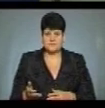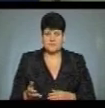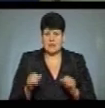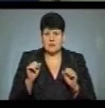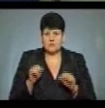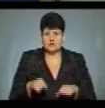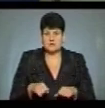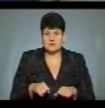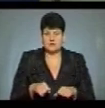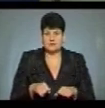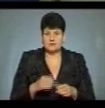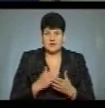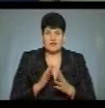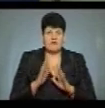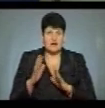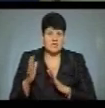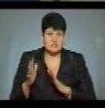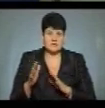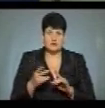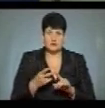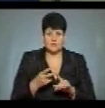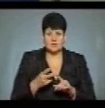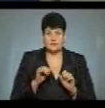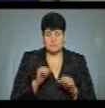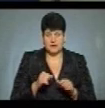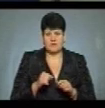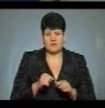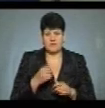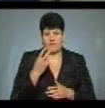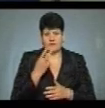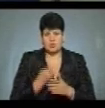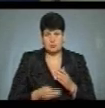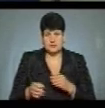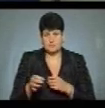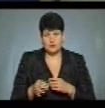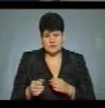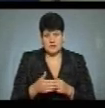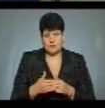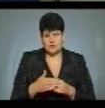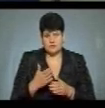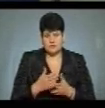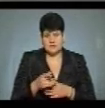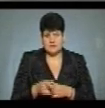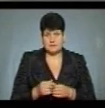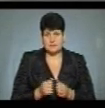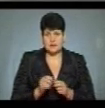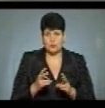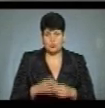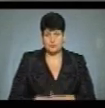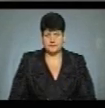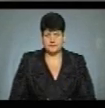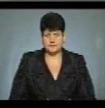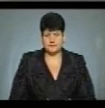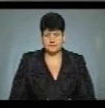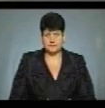можливо, десь є в лісі. Друга версія, звичайно, що він міг втопитися в цьому озері, яке поруч знаходиться клубу.